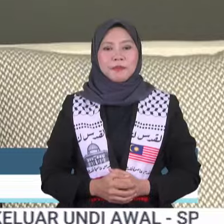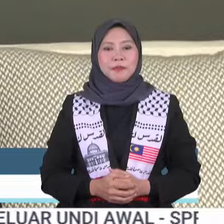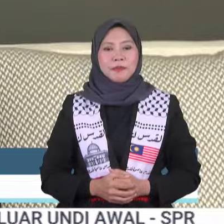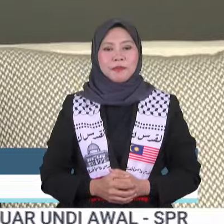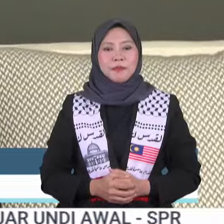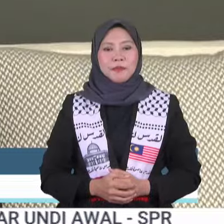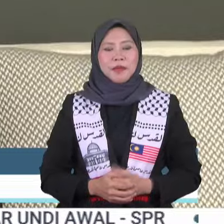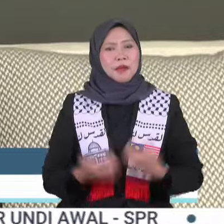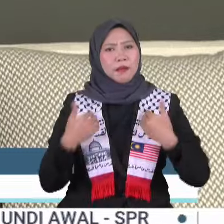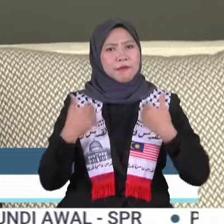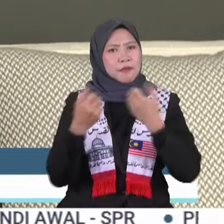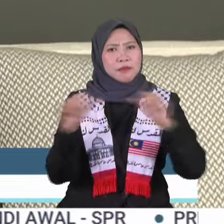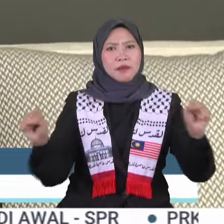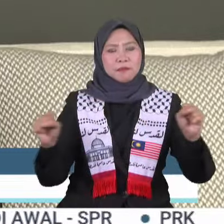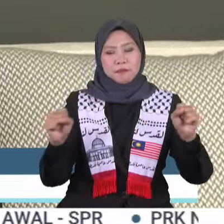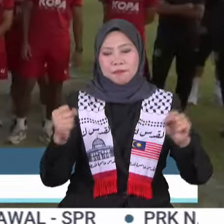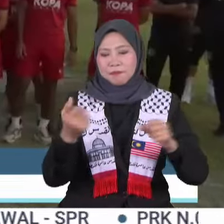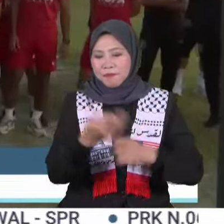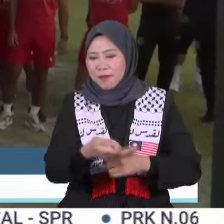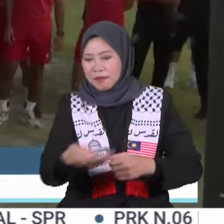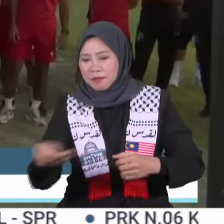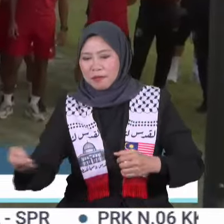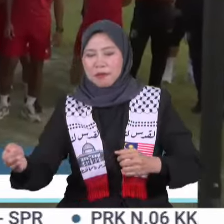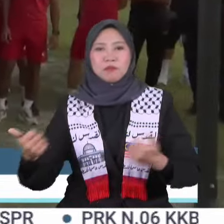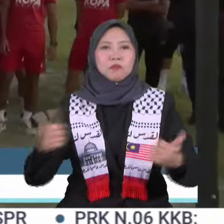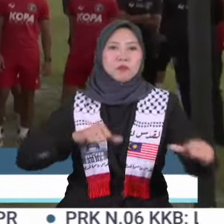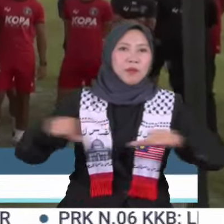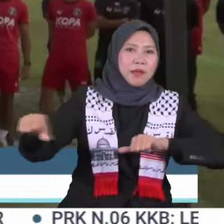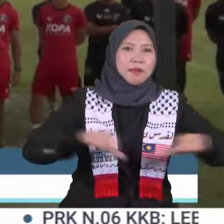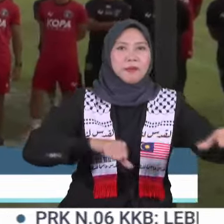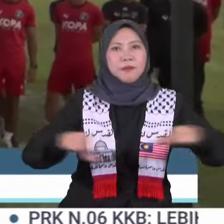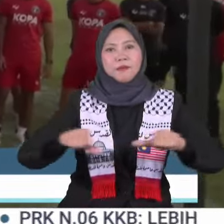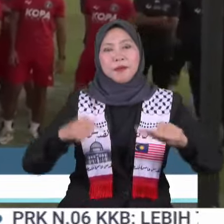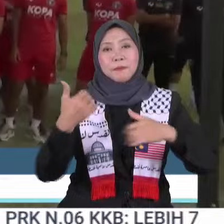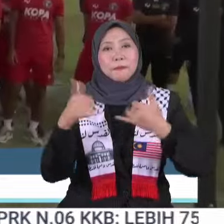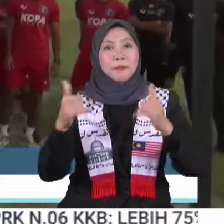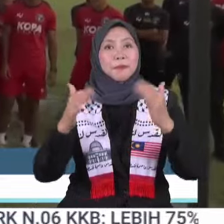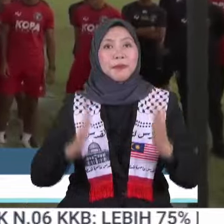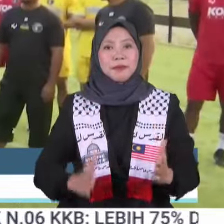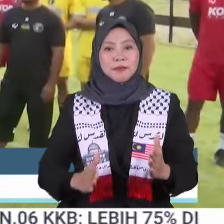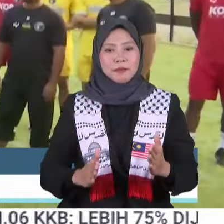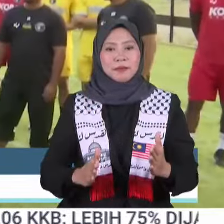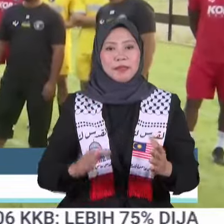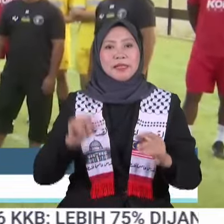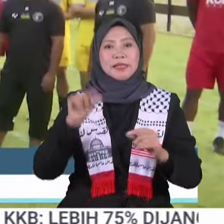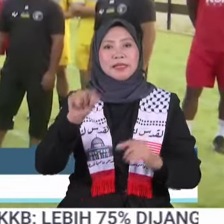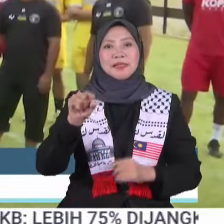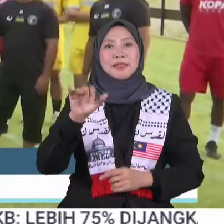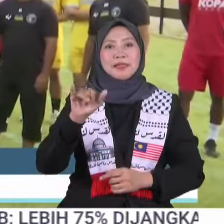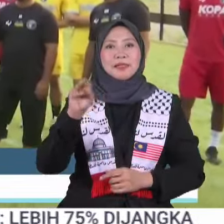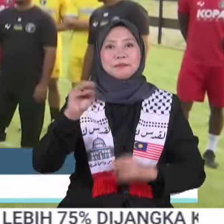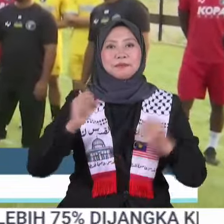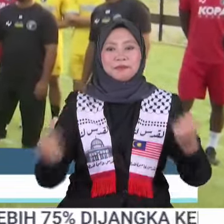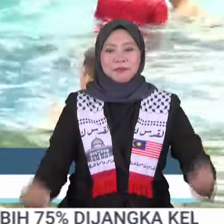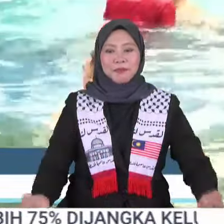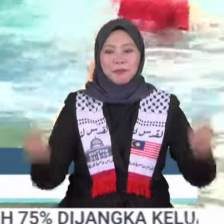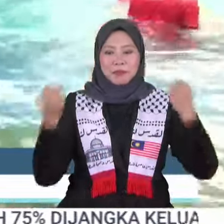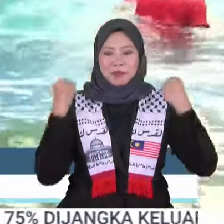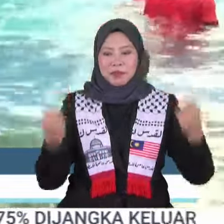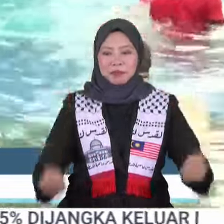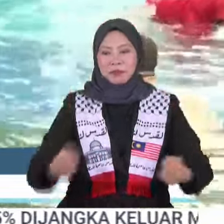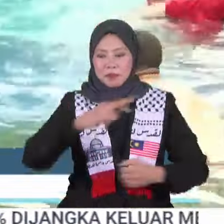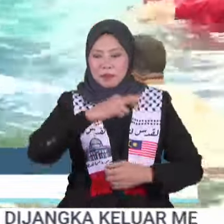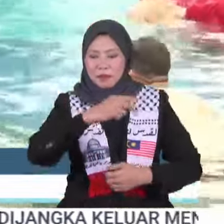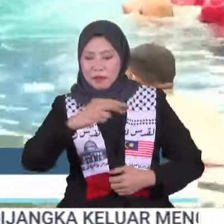Tak ada facilities yang dapat membantu kecergasan pemain macam gym dan swimming